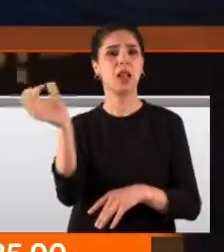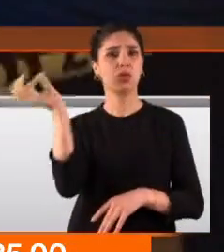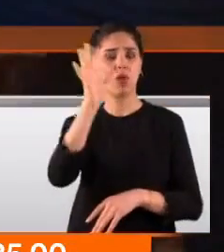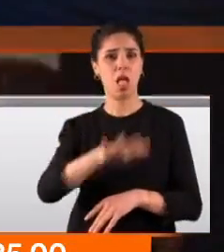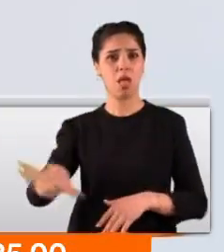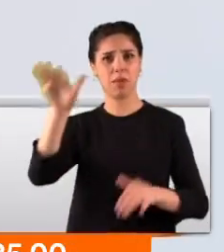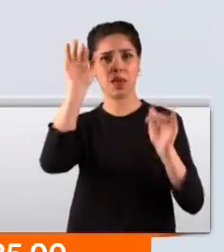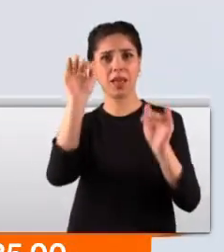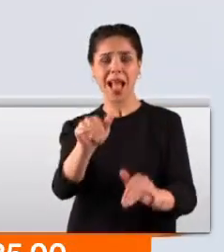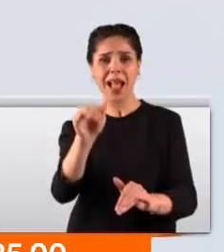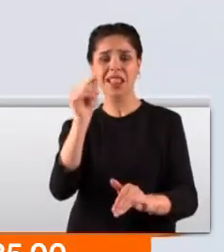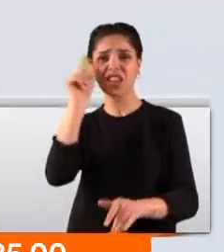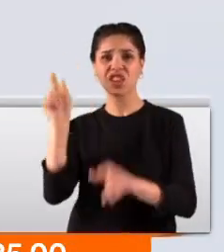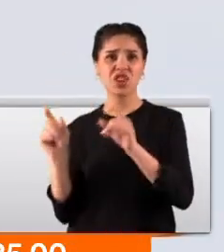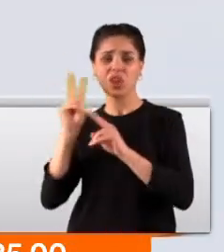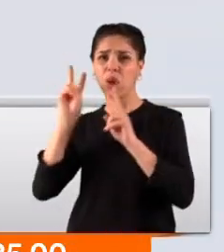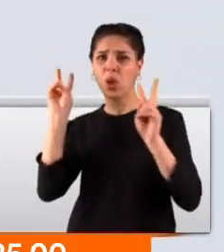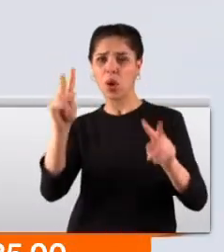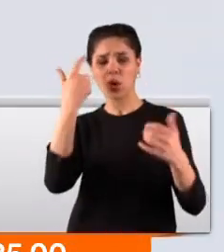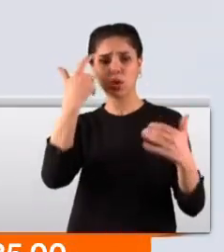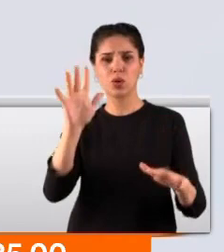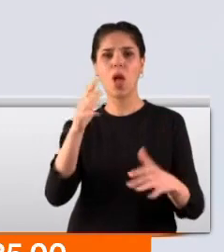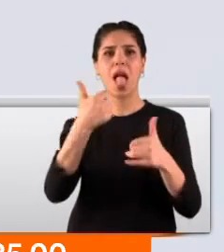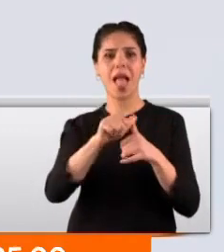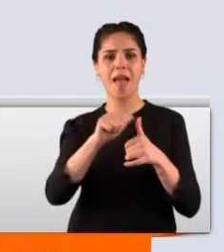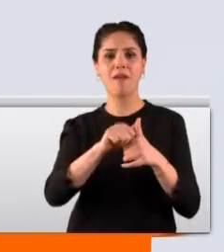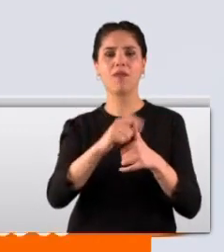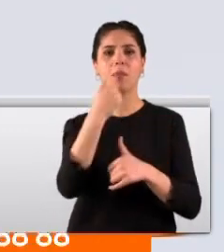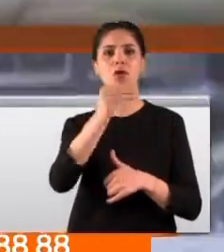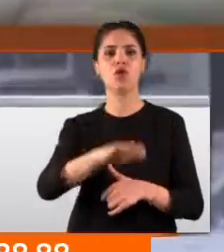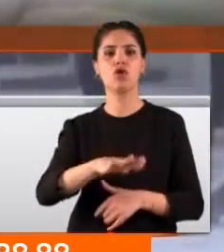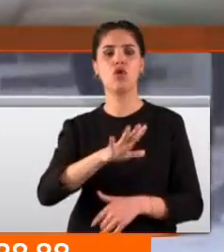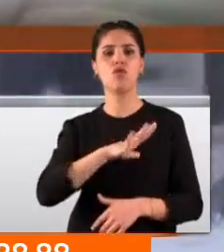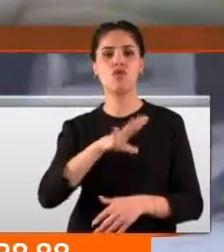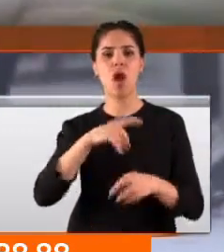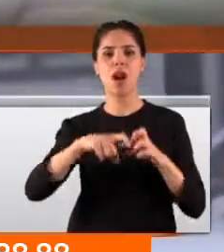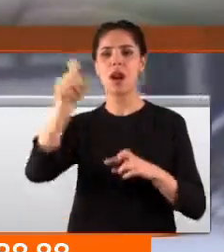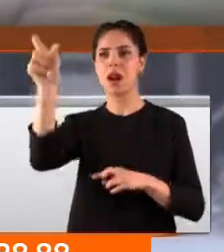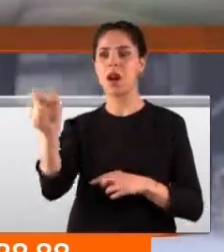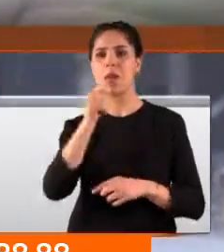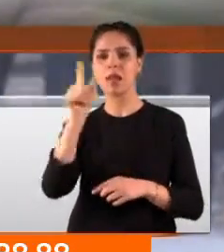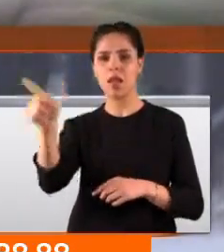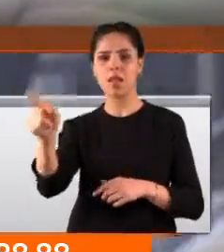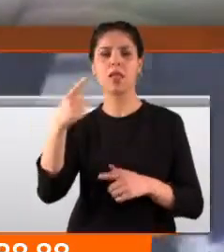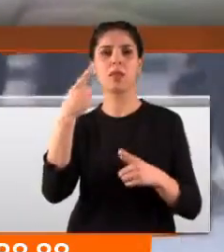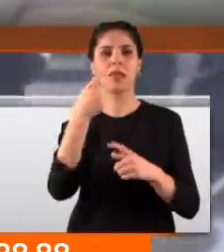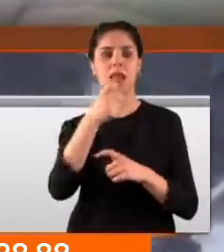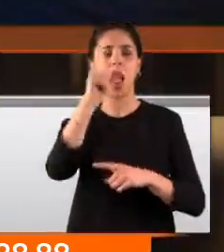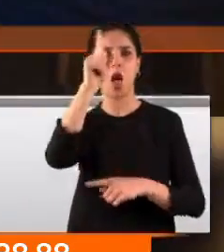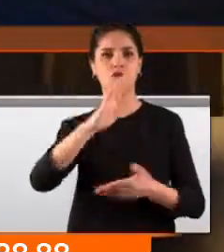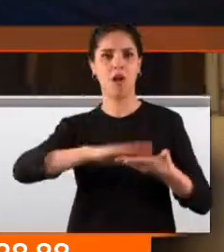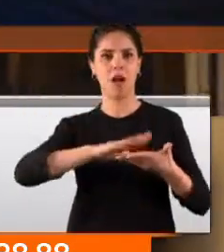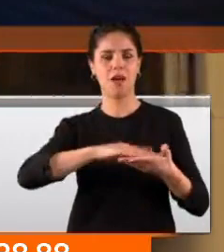o korkunç manzarayla karşılaştı. Evli bir çocuk babası Ramazan Onat silahıyla dehşet saçmış, önce arkadaşı Ahmet